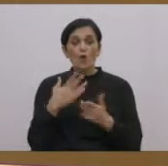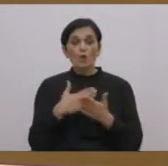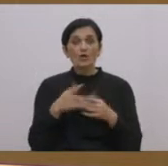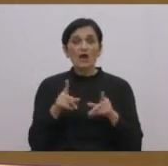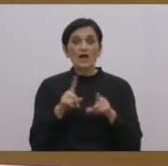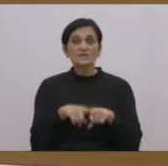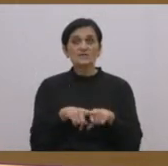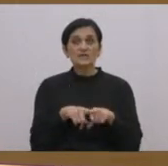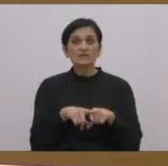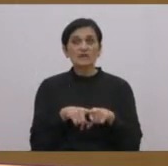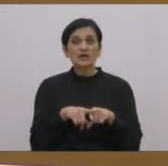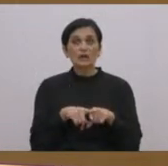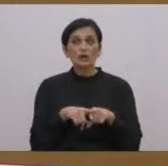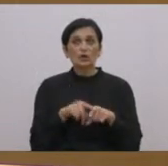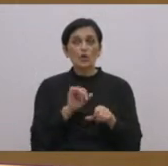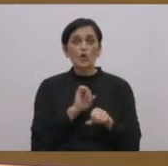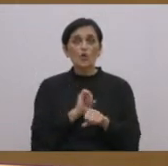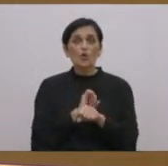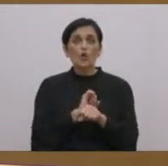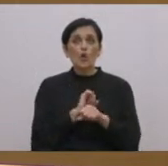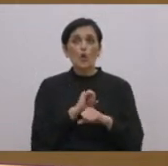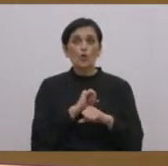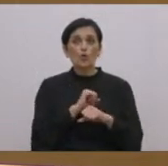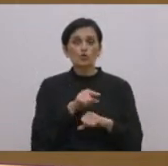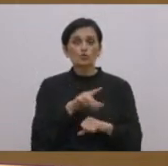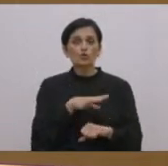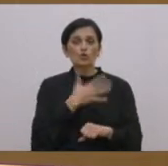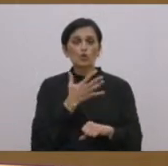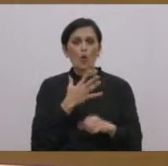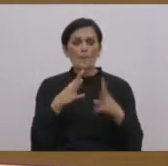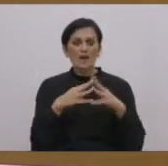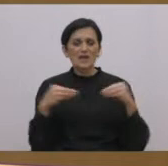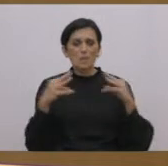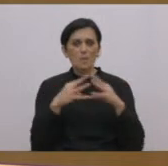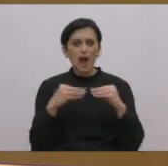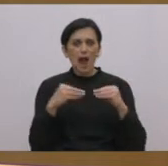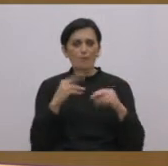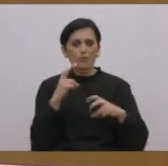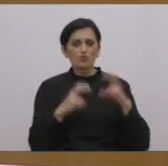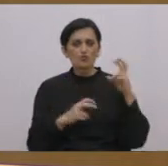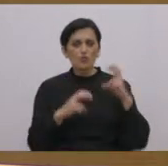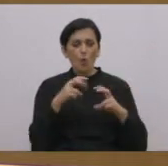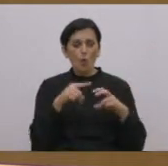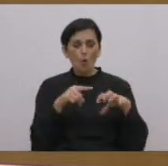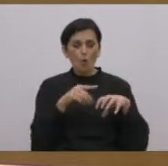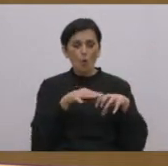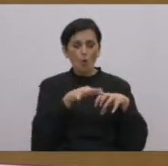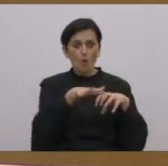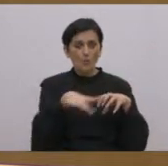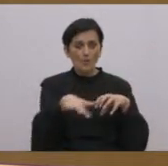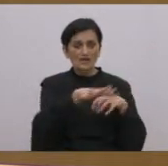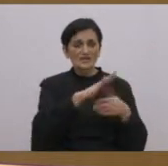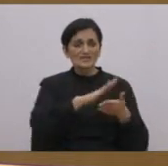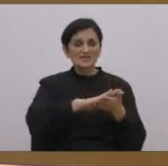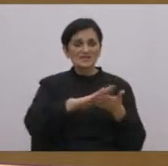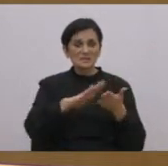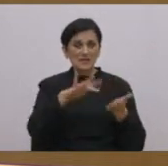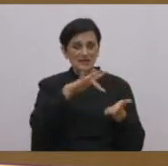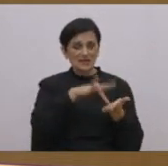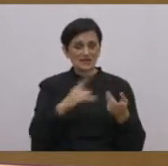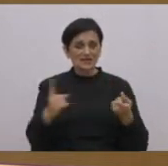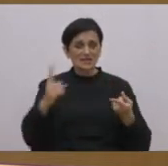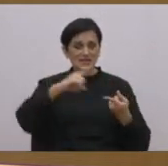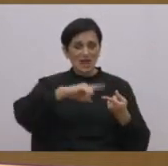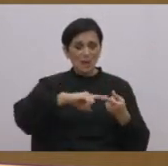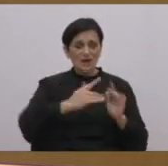ასევე გორში ყოფილი ბამბეულის კომბინატის დასახლებიდან წმინდა წყლის დასახლებასთან დამაკავშირებელი